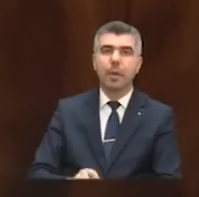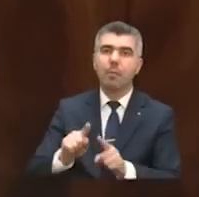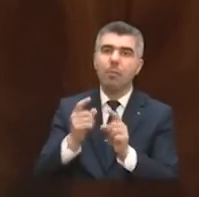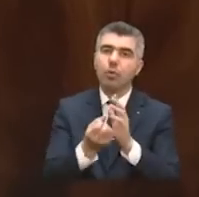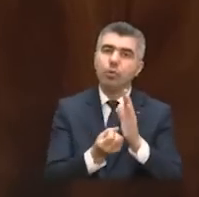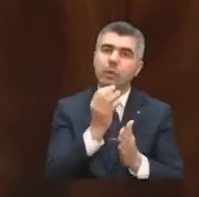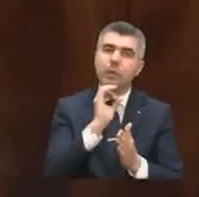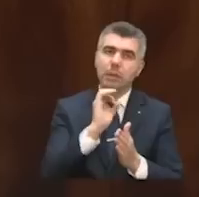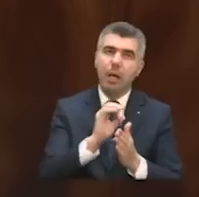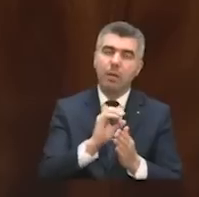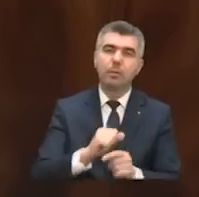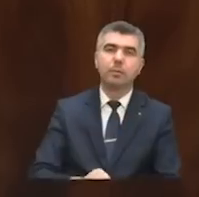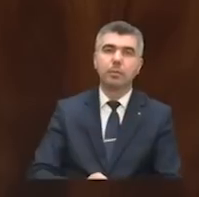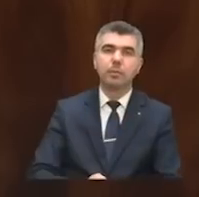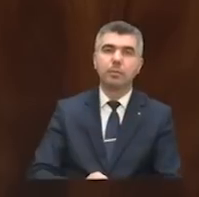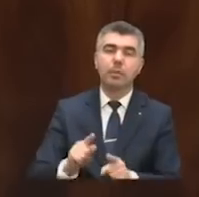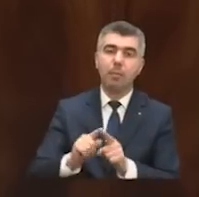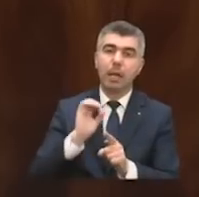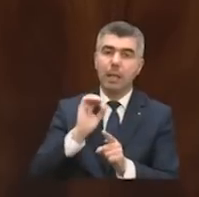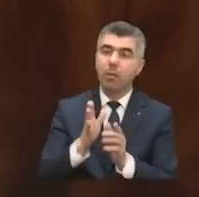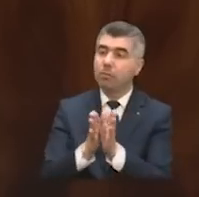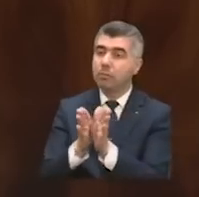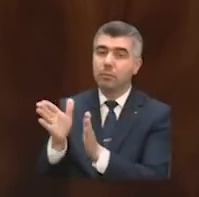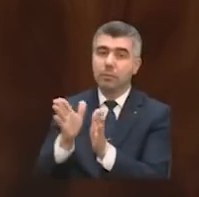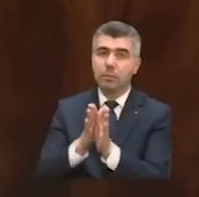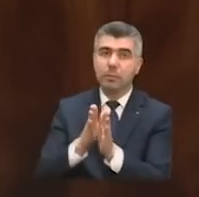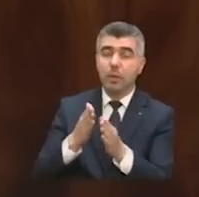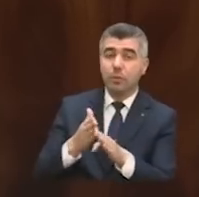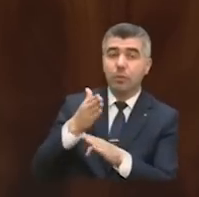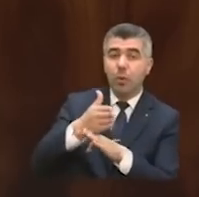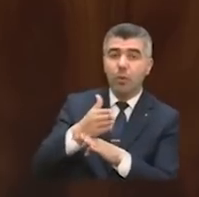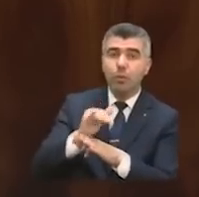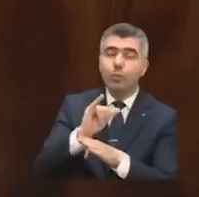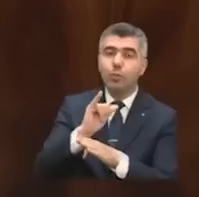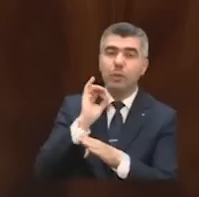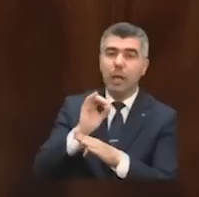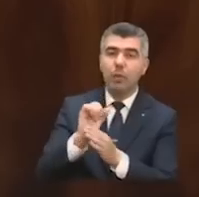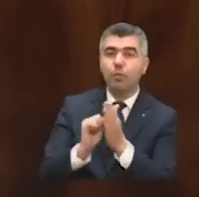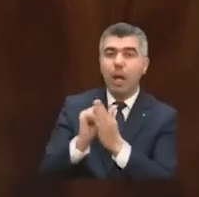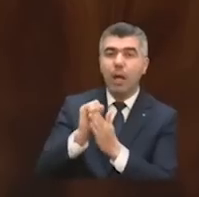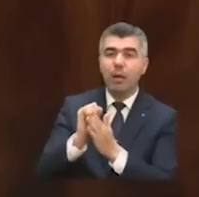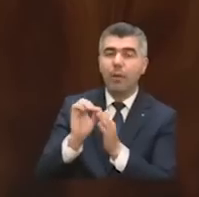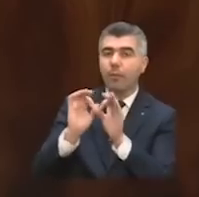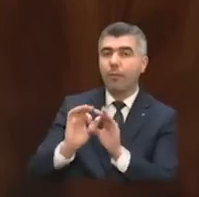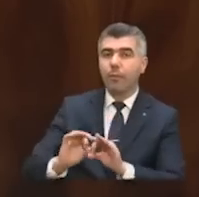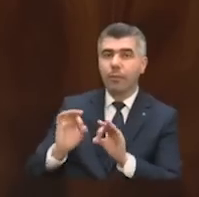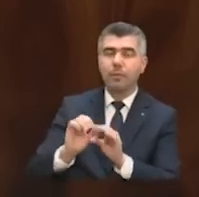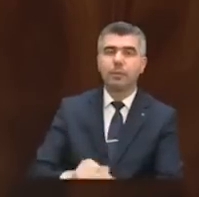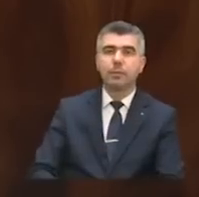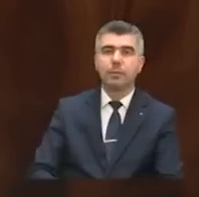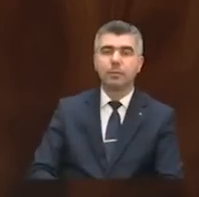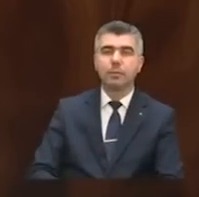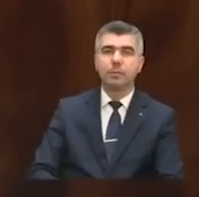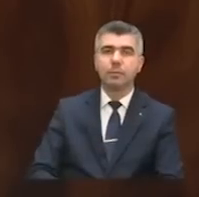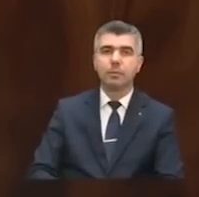نخلقوا باش عاوتاني كنديروا دي باسخيل ها انت دخلتي ولكن الامل ما وقفش لان المردوديه اللي